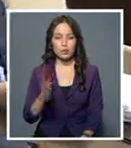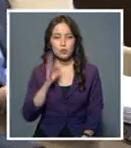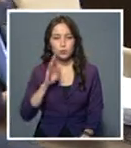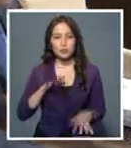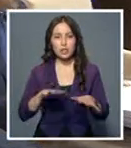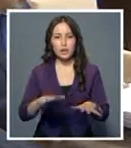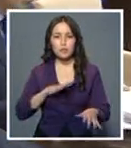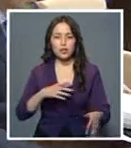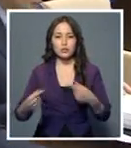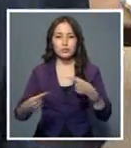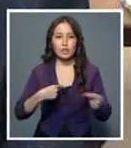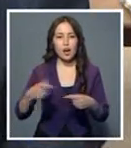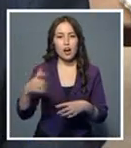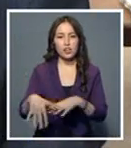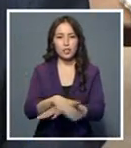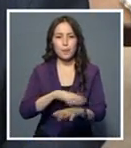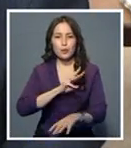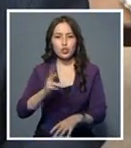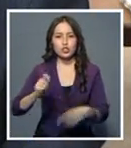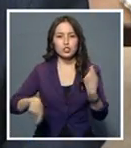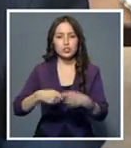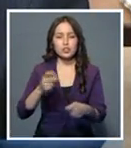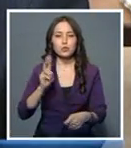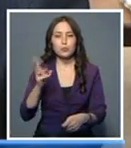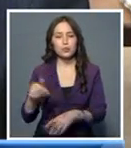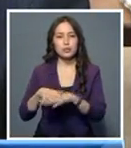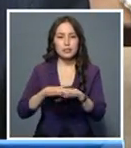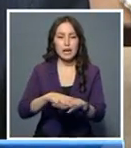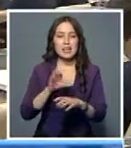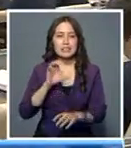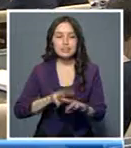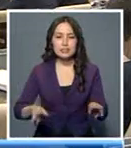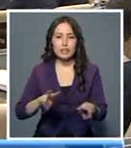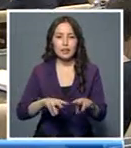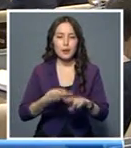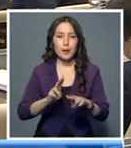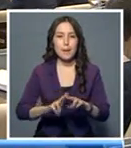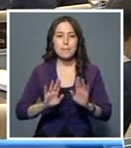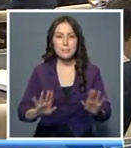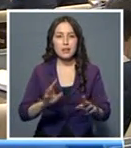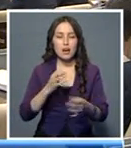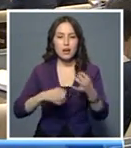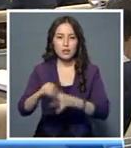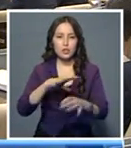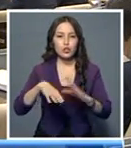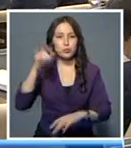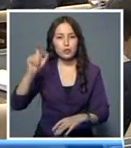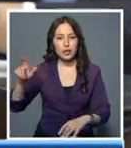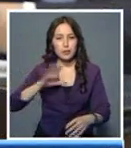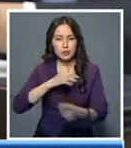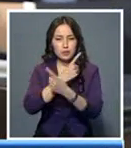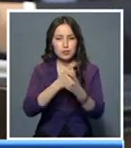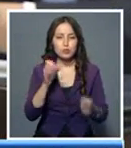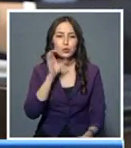Су тасқынынан зардап шеккен халықтың миллиондаған шығынын кім өтейді? Сенатор Марат Тағымов премьер-министрдің атына осындай депутаттық сауал жолдады. Ол жыл сайын солтүстік